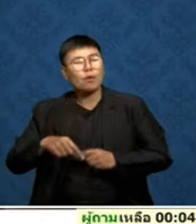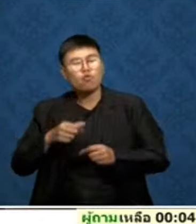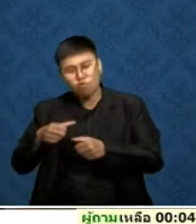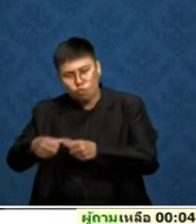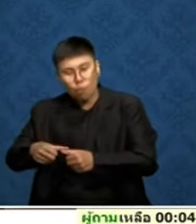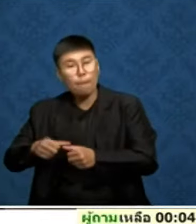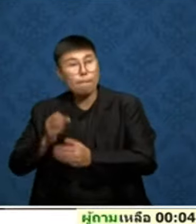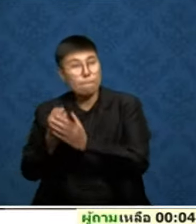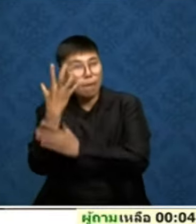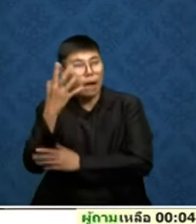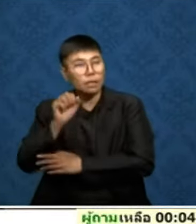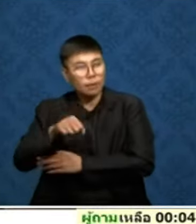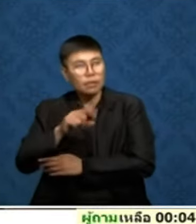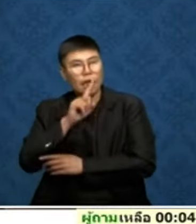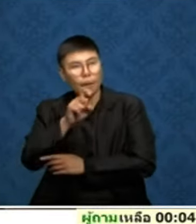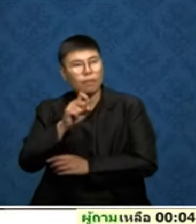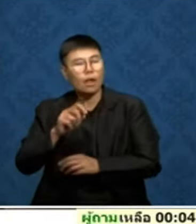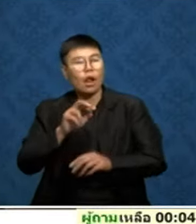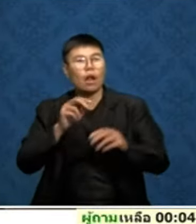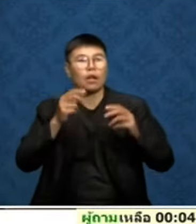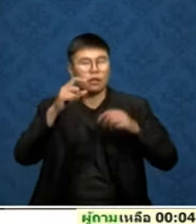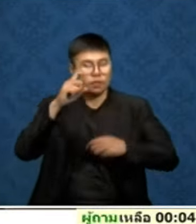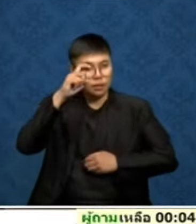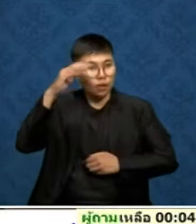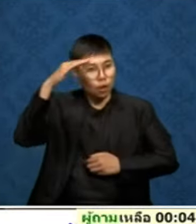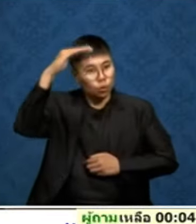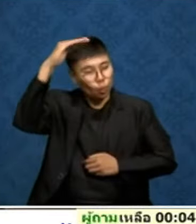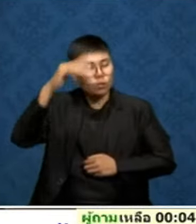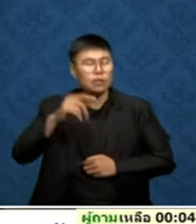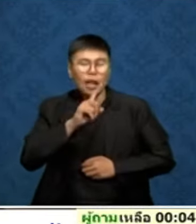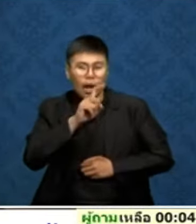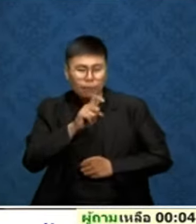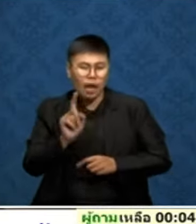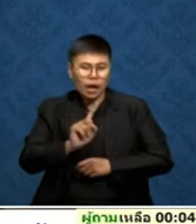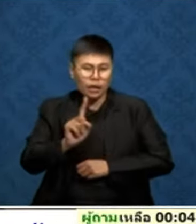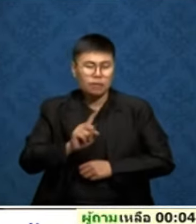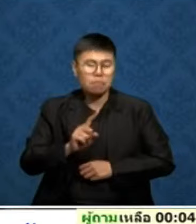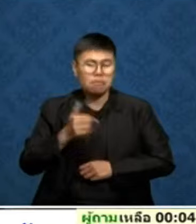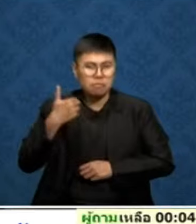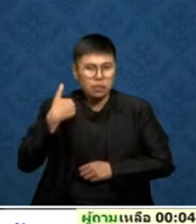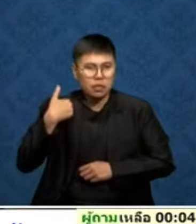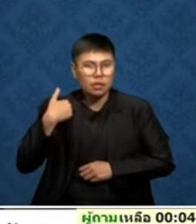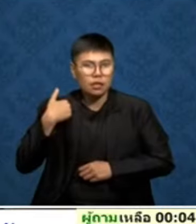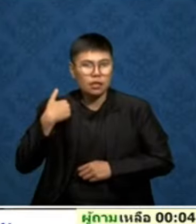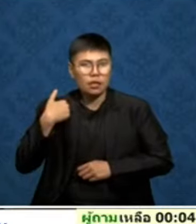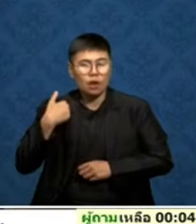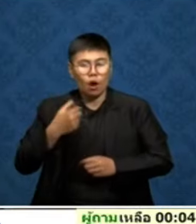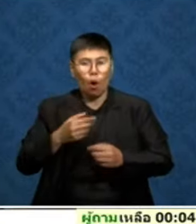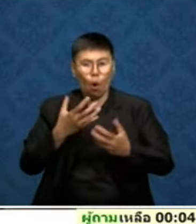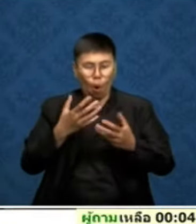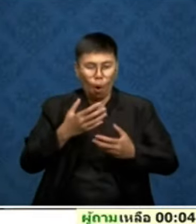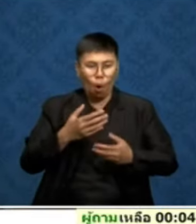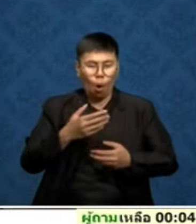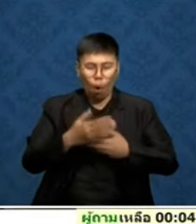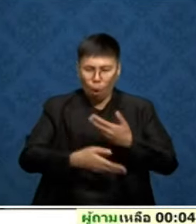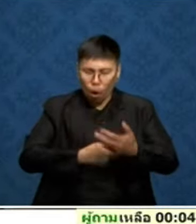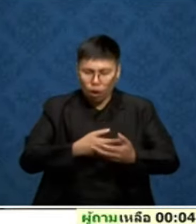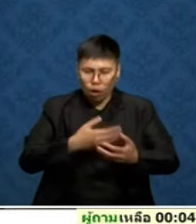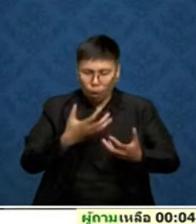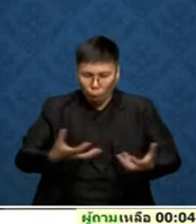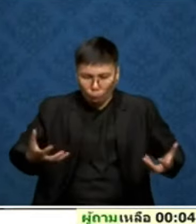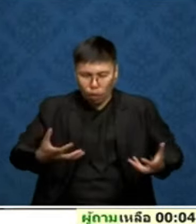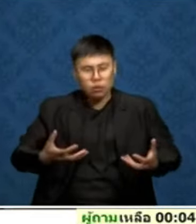ถามท่านนายกรัฐมนตรีครับว่าเราจะมีมาตรการกำกับดูแลการไหลทะลักเข้ามาของสินค้าจีนแบบนี้ได้อย่างไรบ้